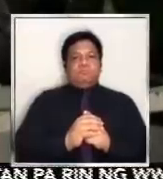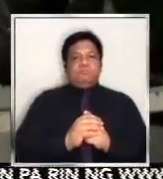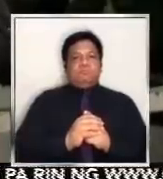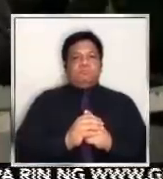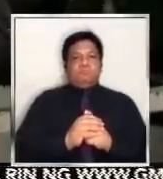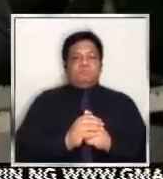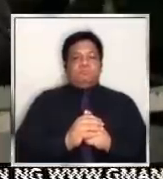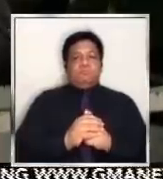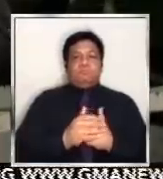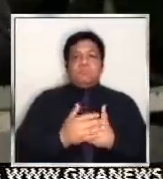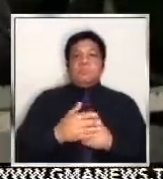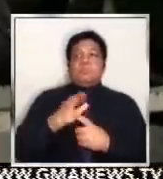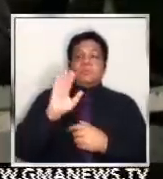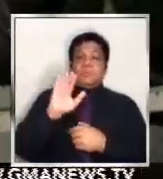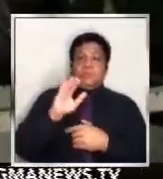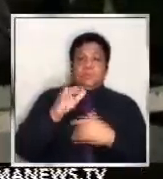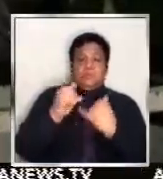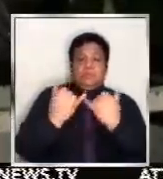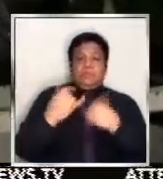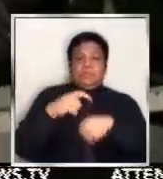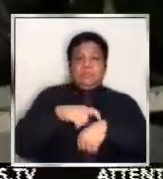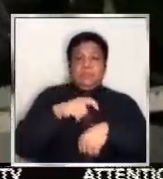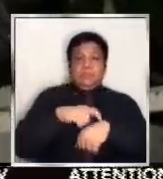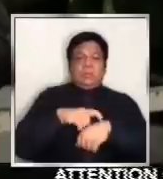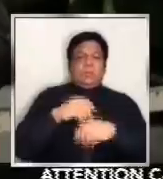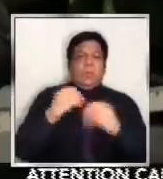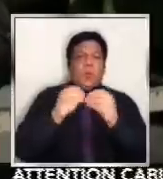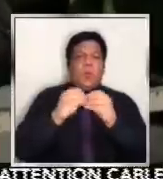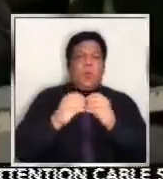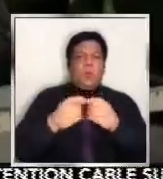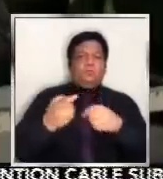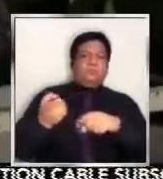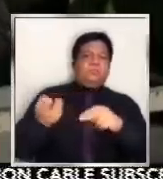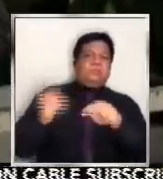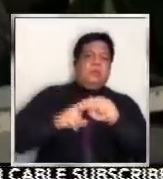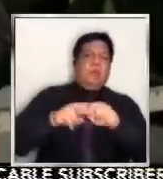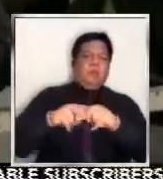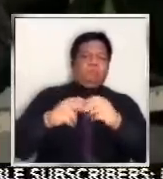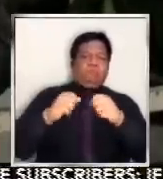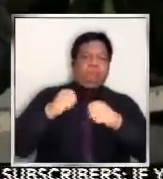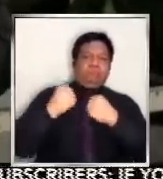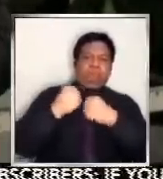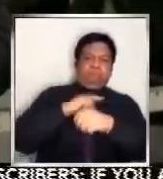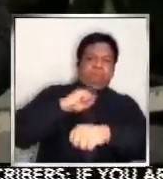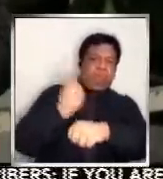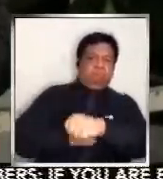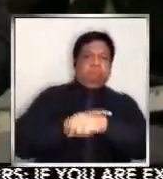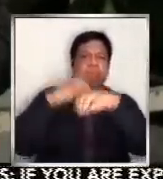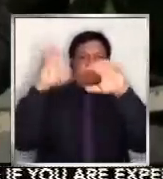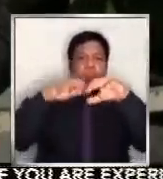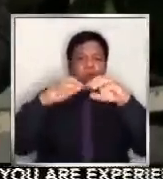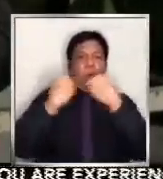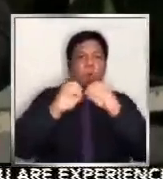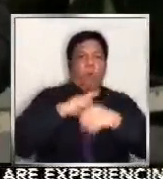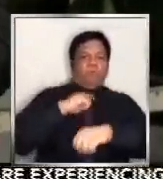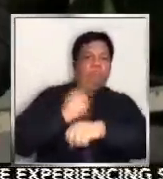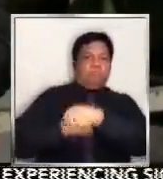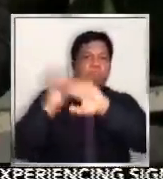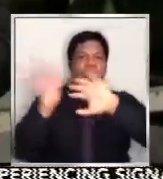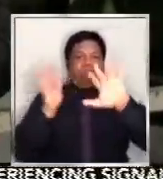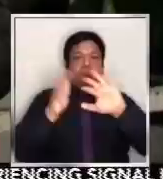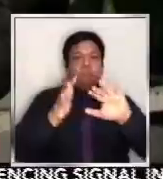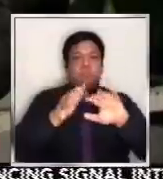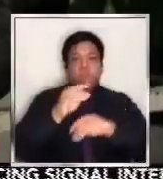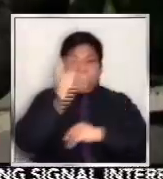Pia Evan, sa mga oras nga na ito ay lumalakas na yung ulan at lalo pang lumalakas yung hangin. Kaya abiso po doon sa mga residente, lalo na dito sa Buhi. Yung mga hindi